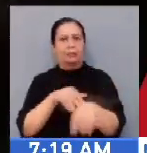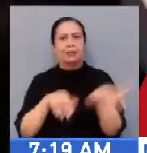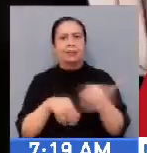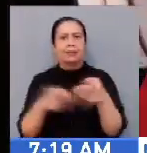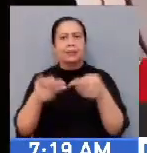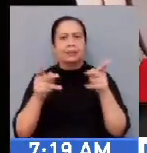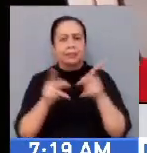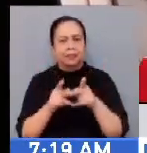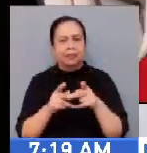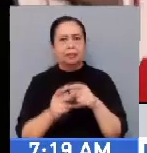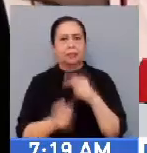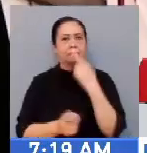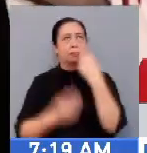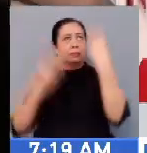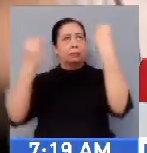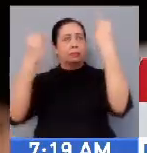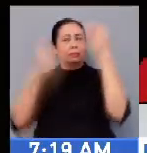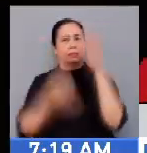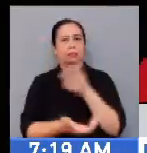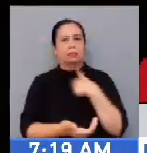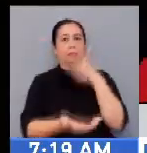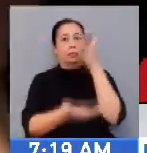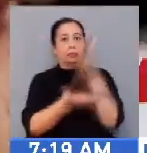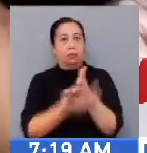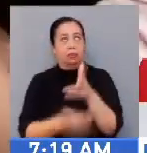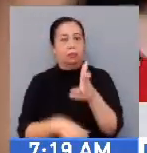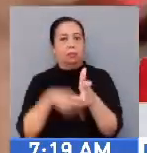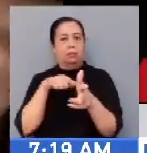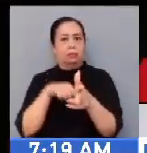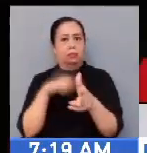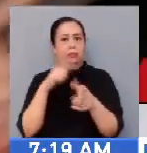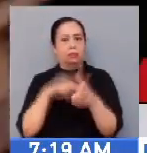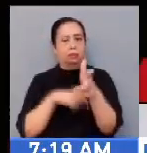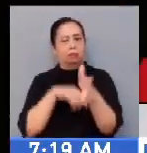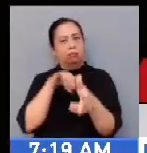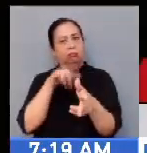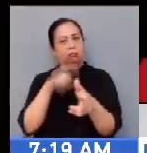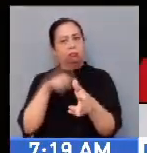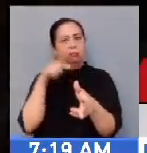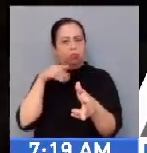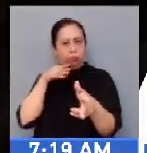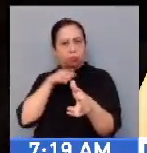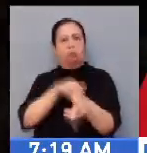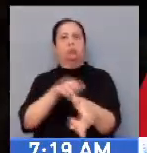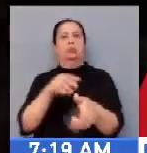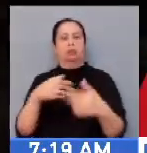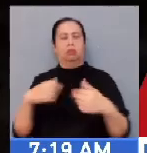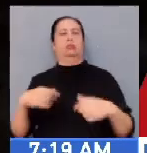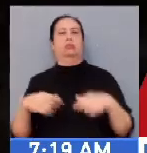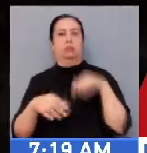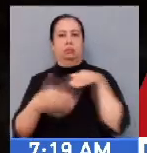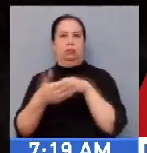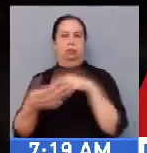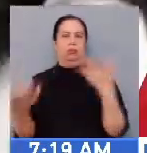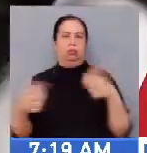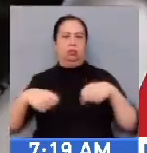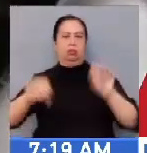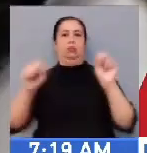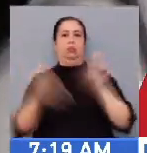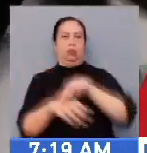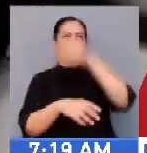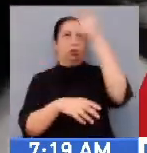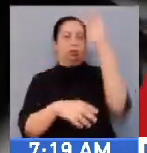boss, suminto ako sa unahan, tapos naka-stop na ako, siya naman dumiretso, binangga ako sa likuran. Tumilapon daw siya kaya nasira